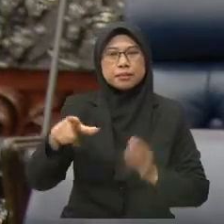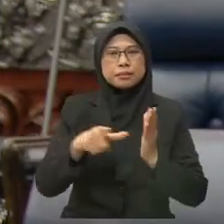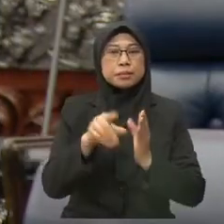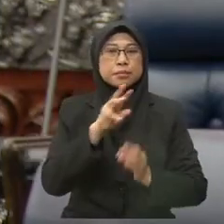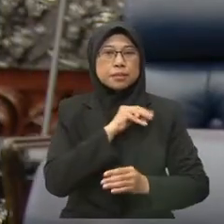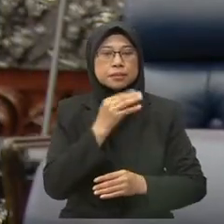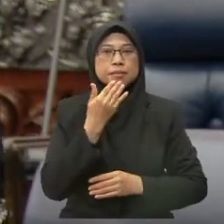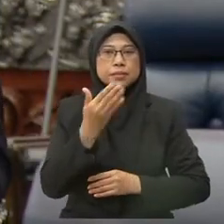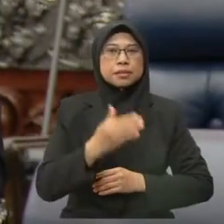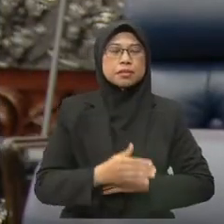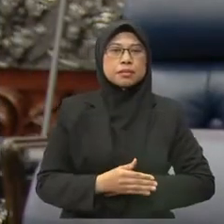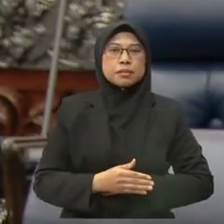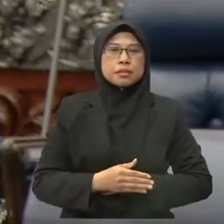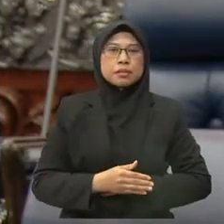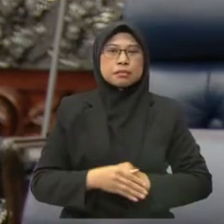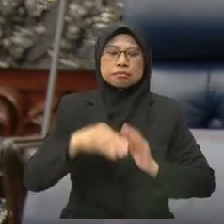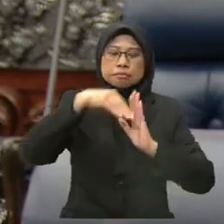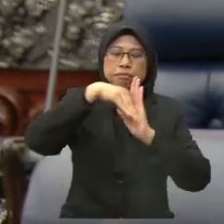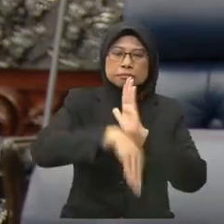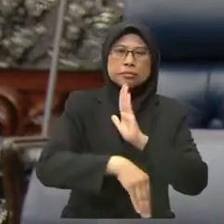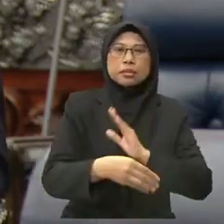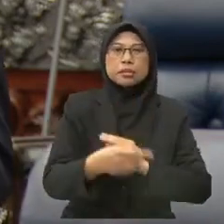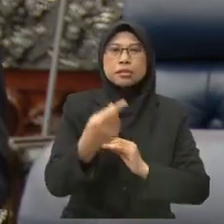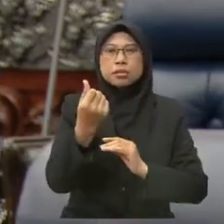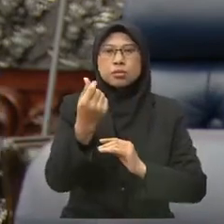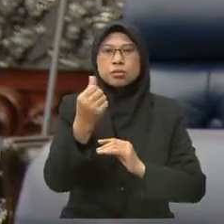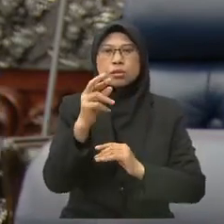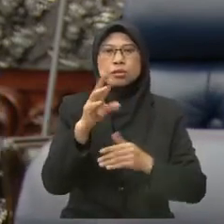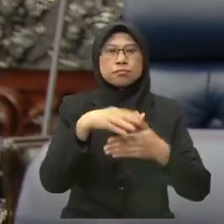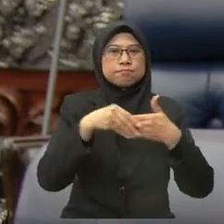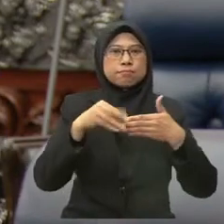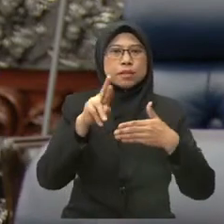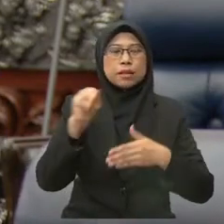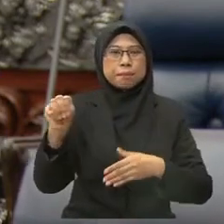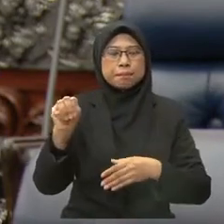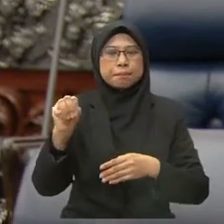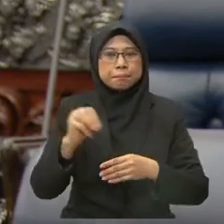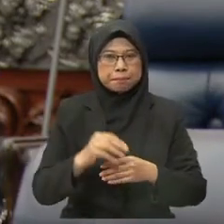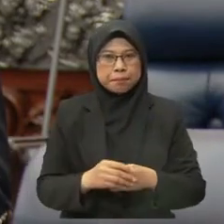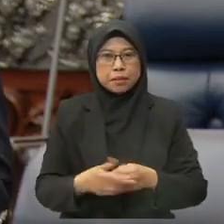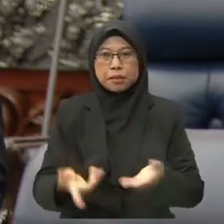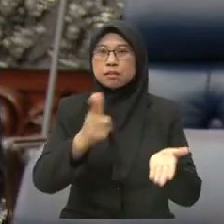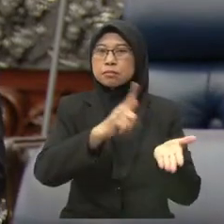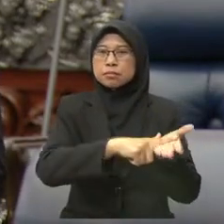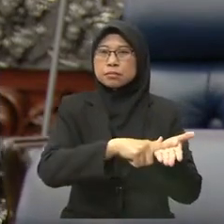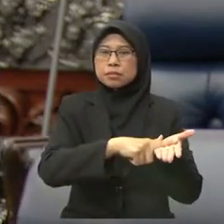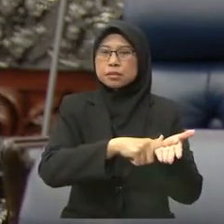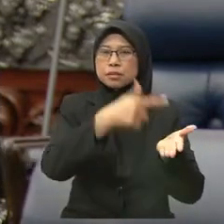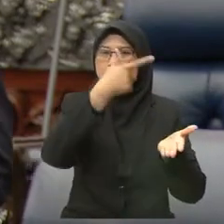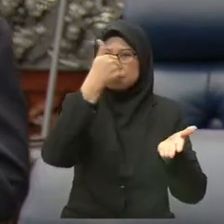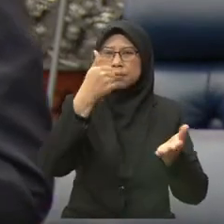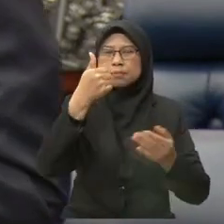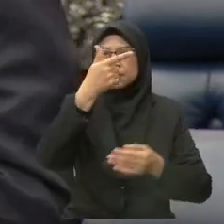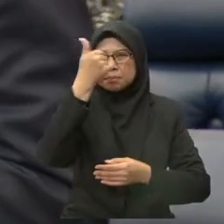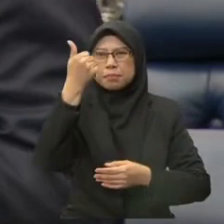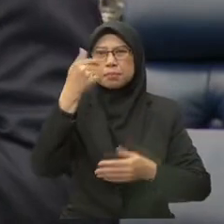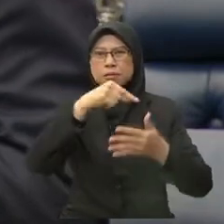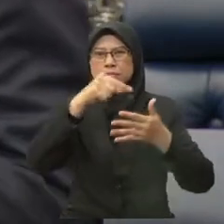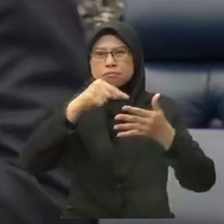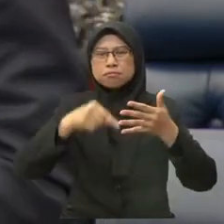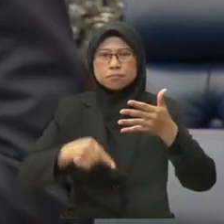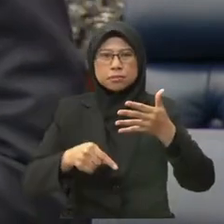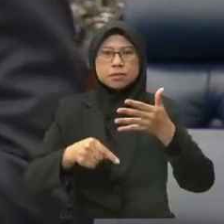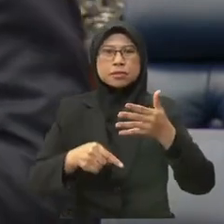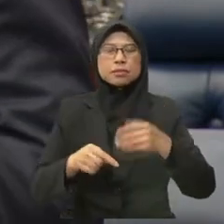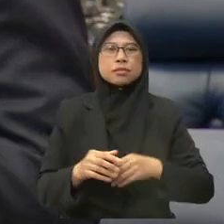menteri kejatuhan Teruk nilai mata Wang Ringgit hari ini pun rekod low mungkin disebabkan beberapa faktor tapi terutama